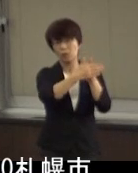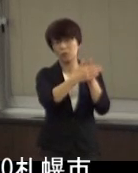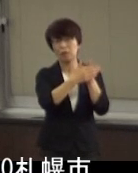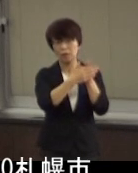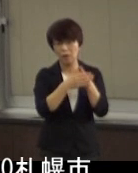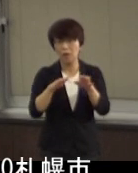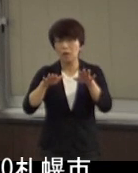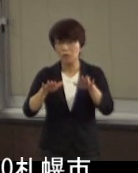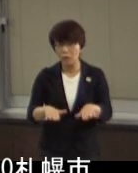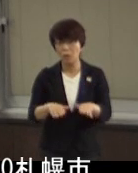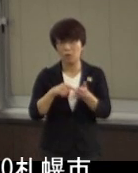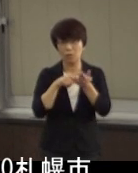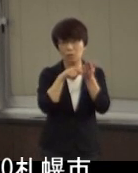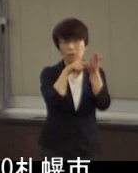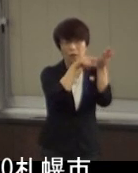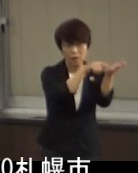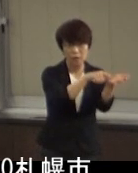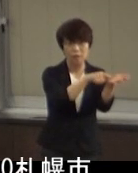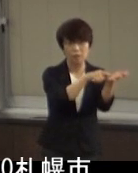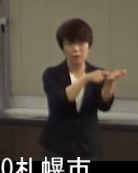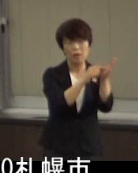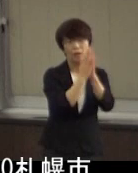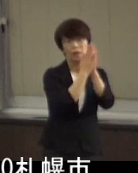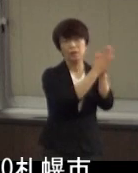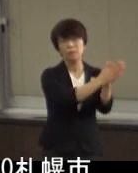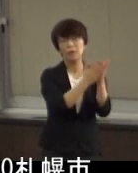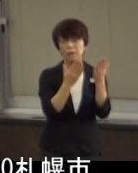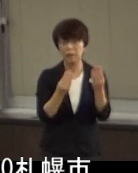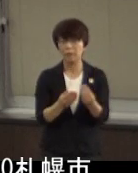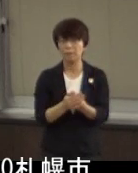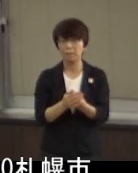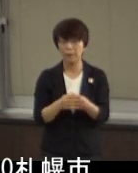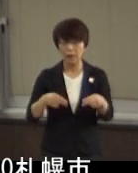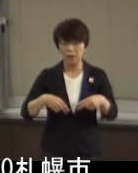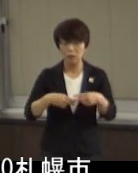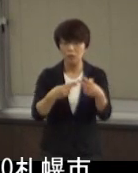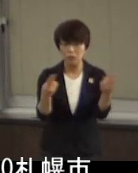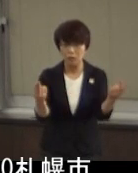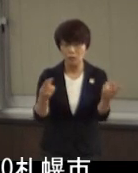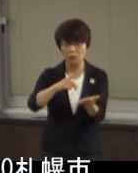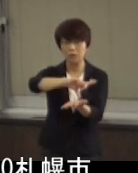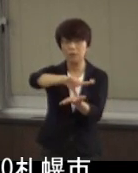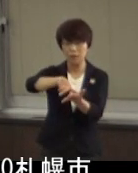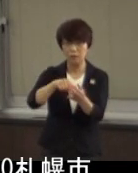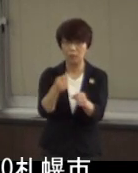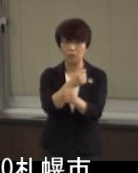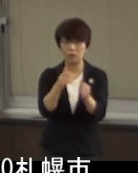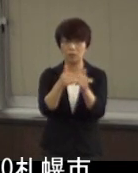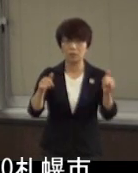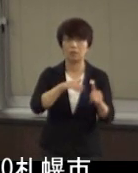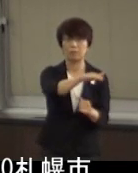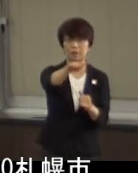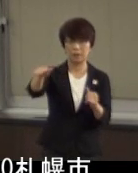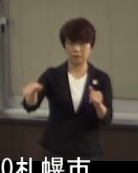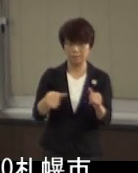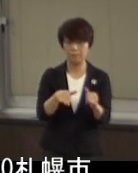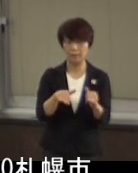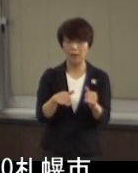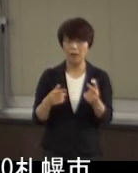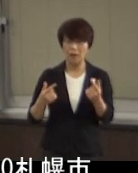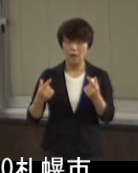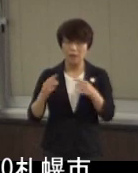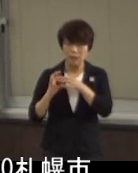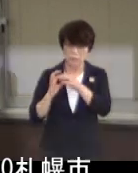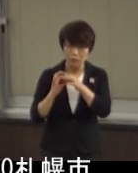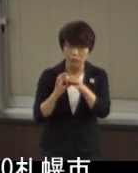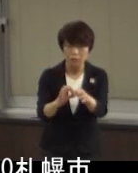依頼をさせていただいたところであります。すすきの地区の事業者の皆様には、引き続きの